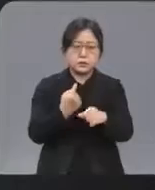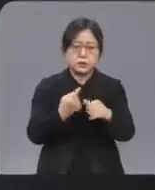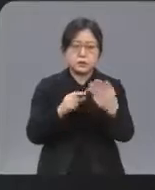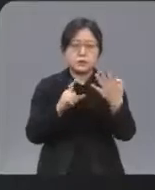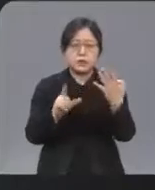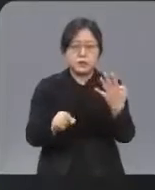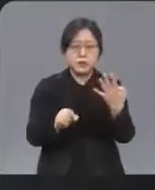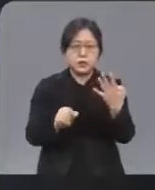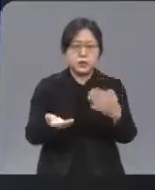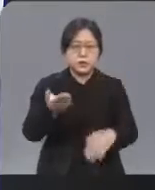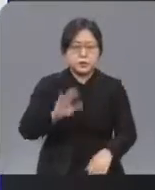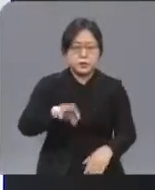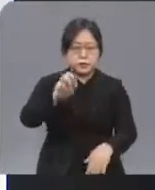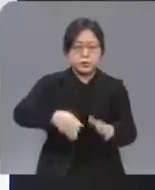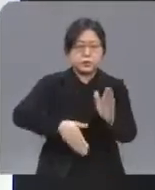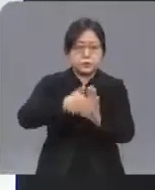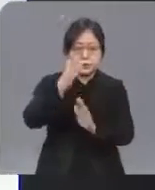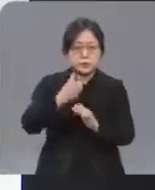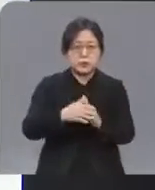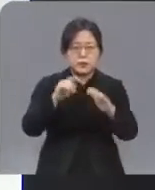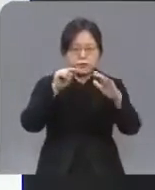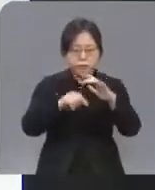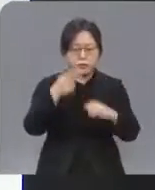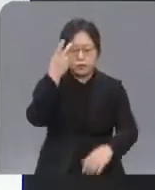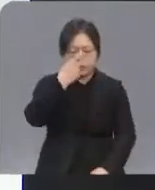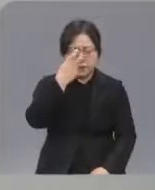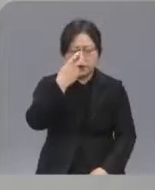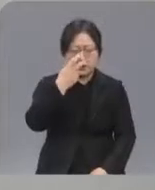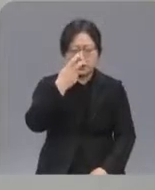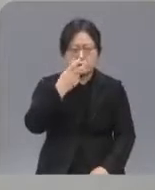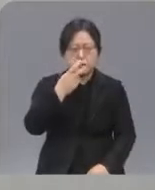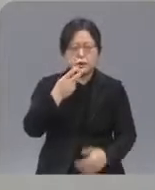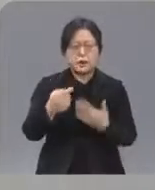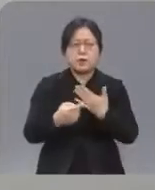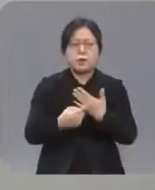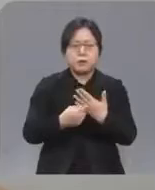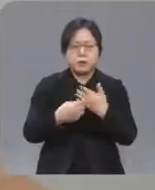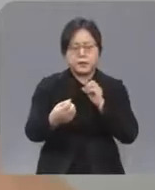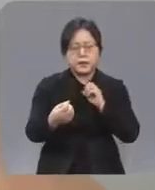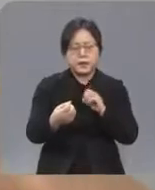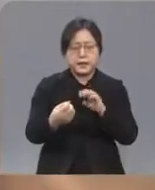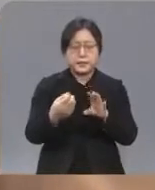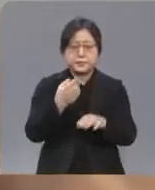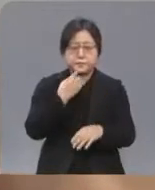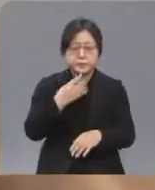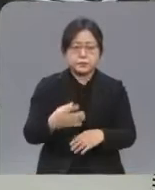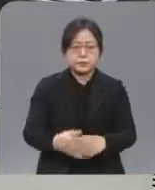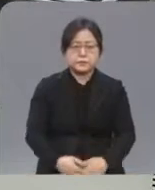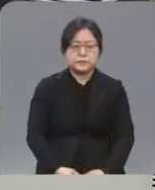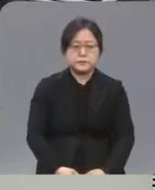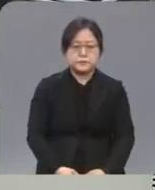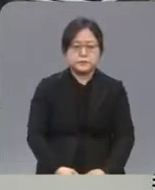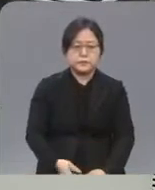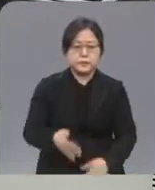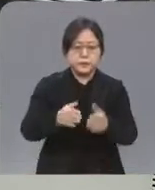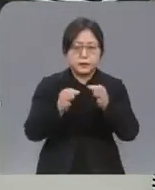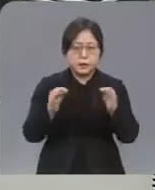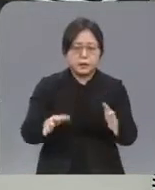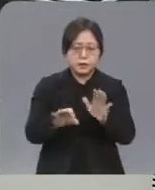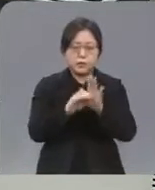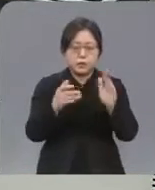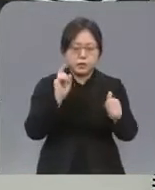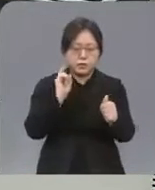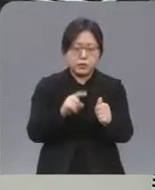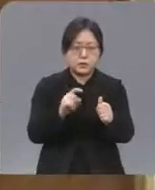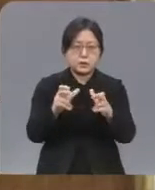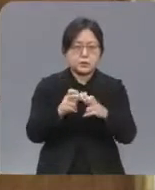4월. 하지만 광주시는 방문 검사를 하겠다는 등의 형식적 답변으로 일관했습니다. 그 사이 코로나에